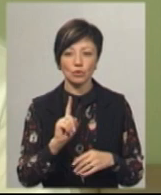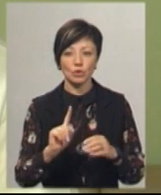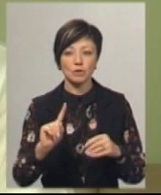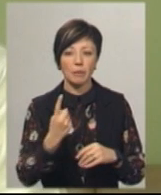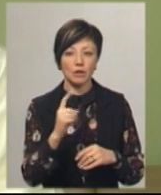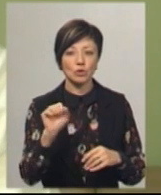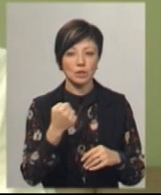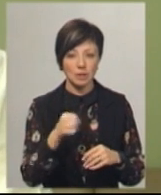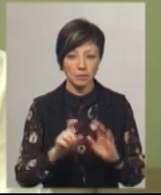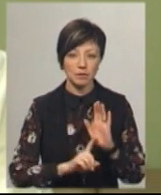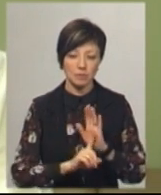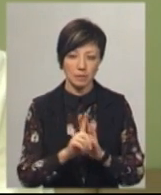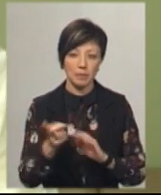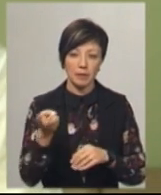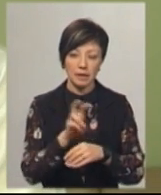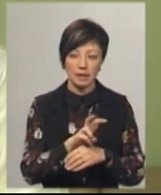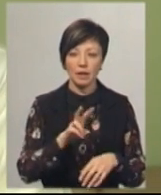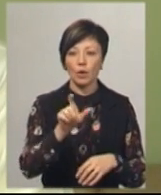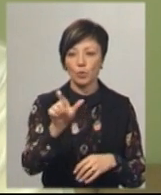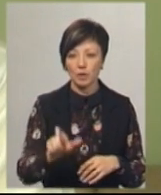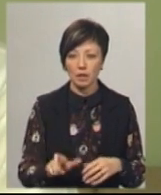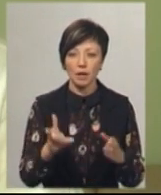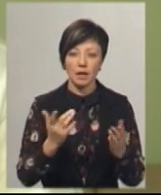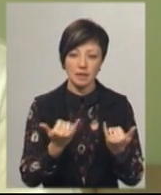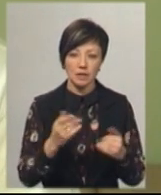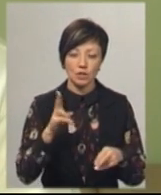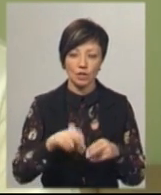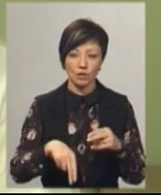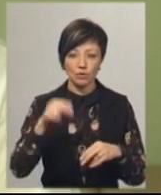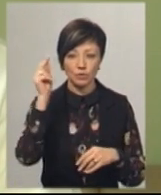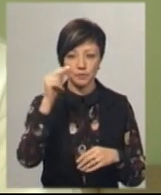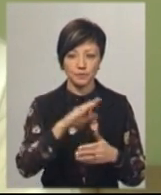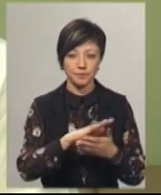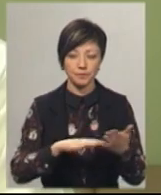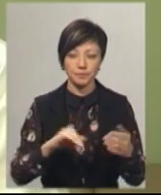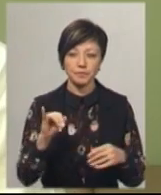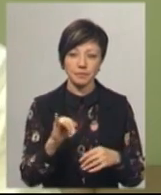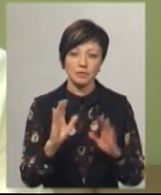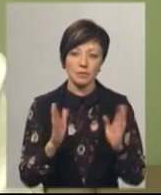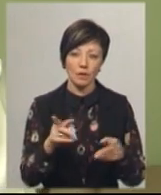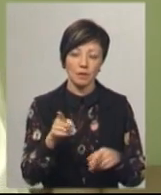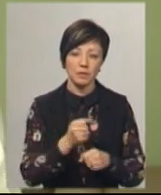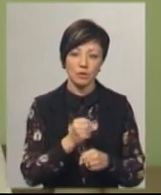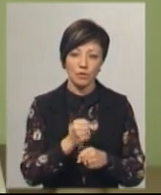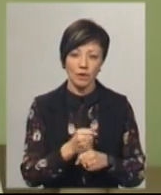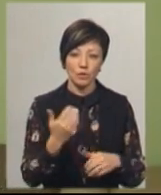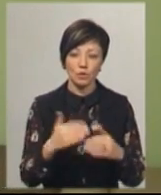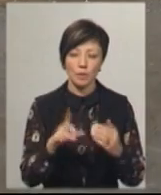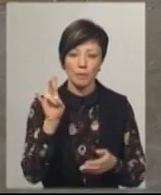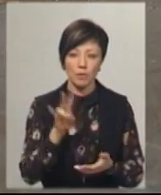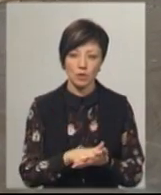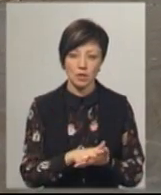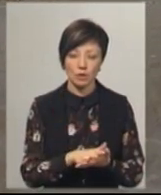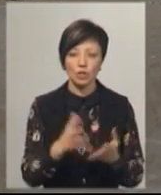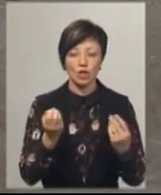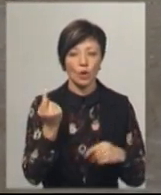1 серпня прийде людина, яка зараз закінчує інтернатуру і буде там працювати постійно.